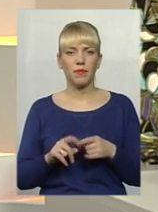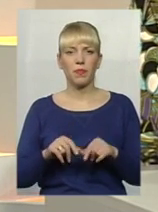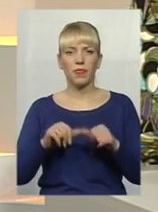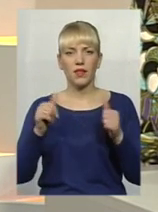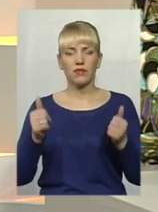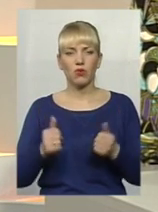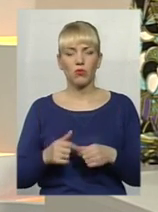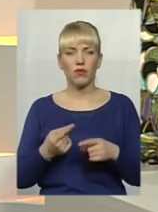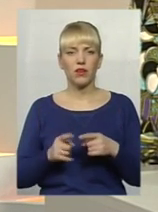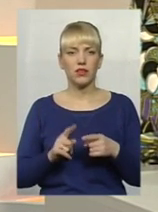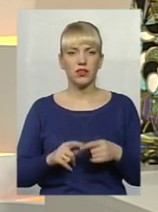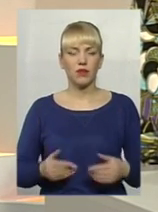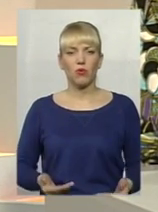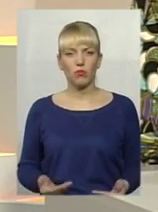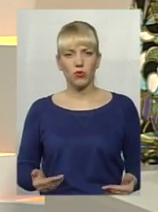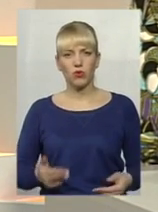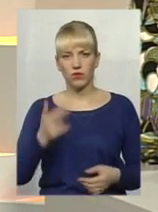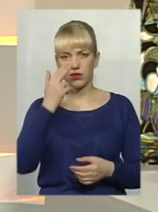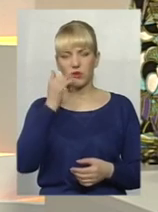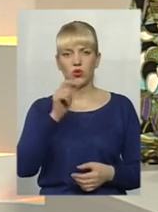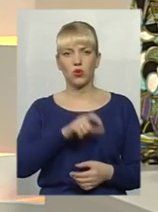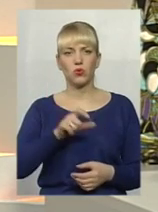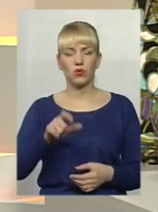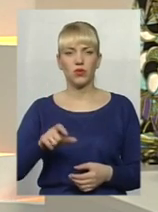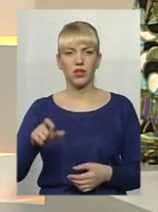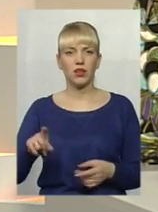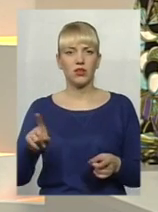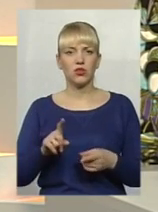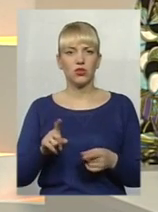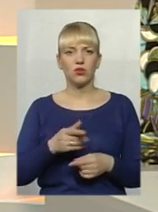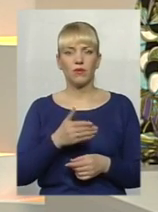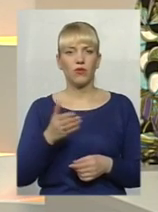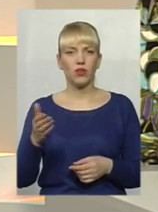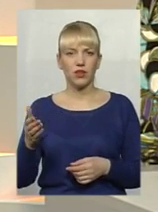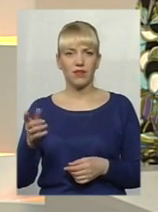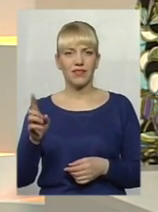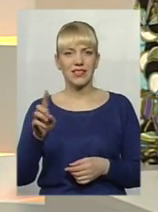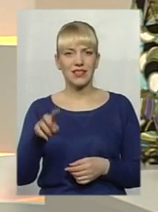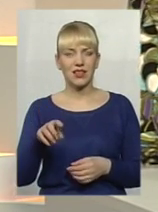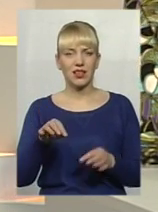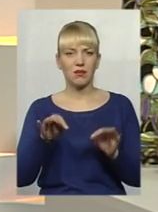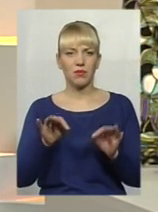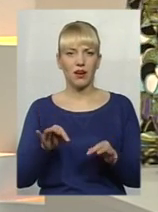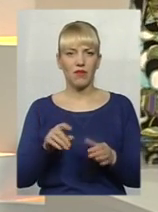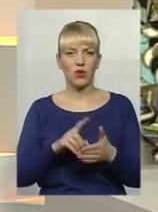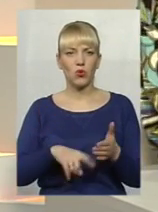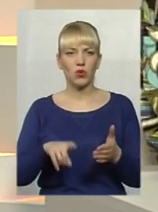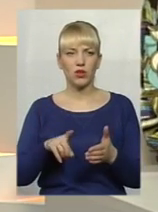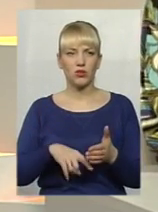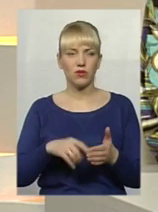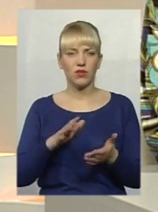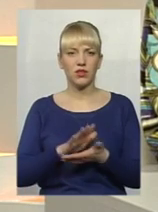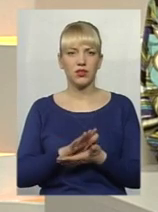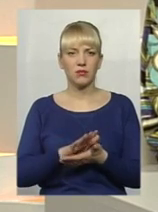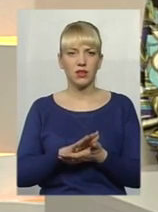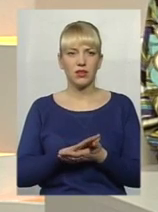сформувати оті побутові звички у людей, щоб вони все-таки правильно утилізовували сміття. Ми